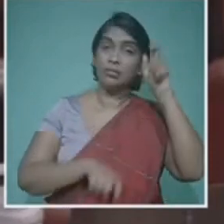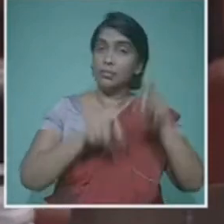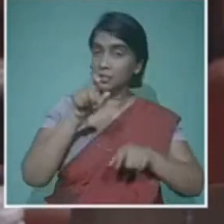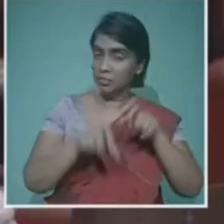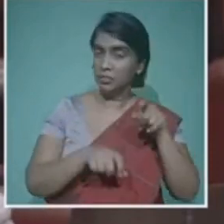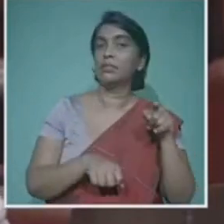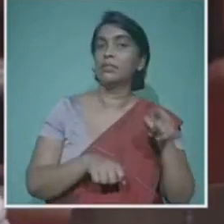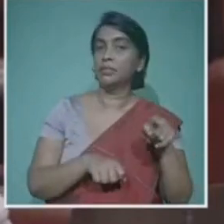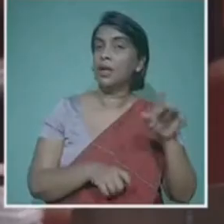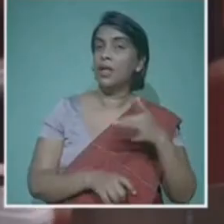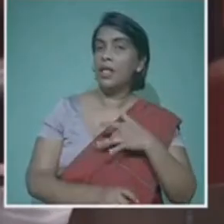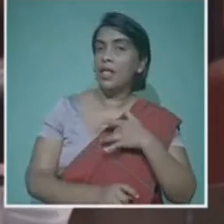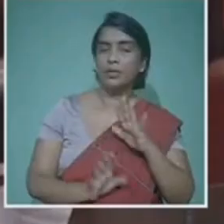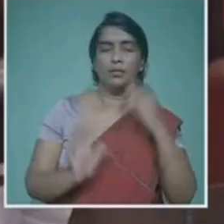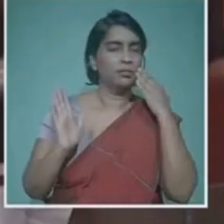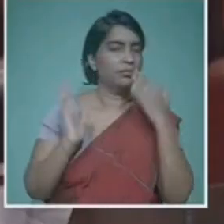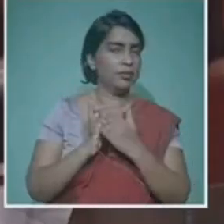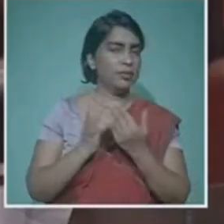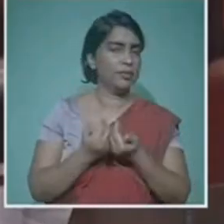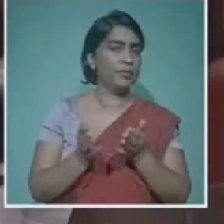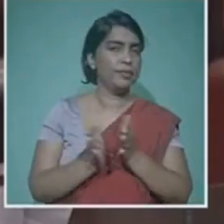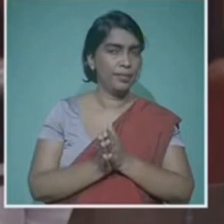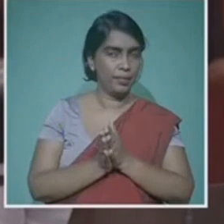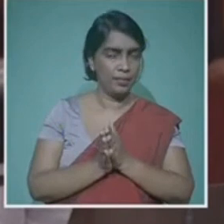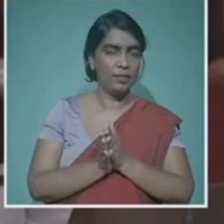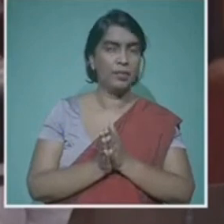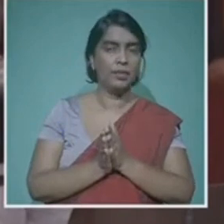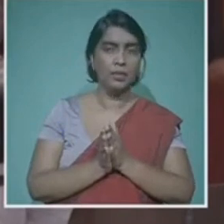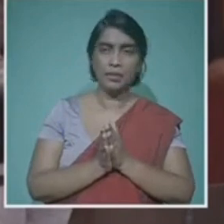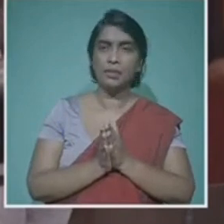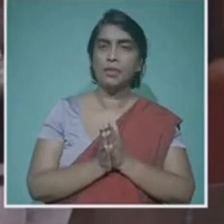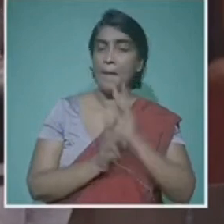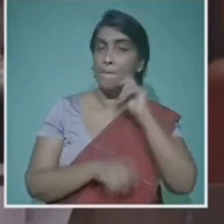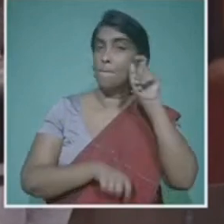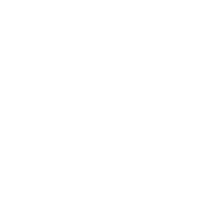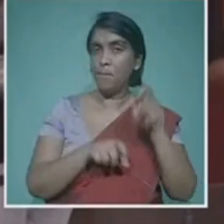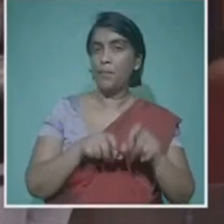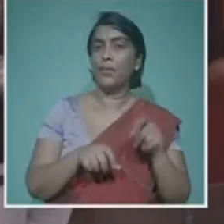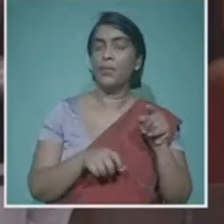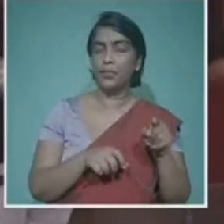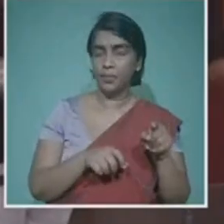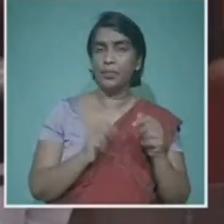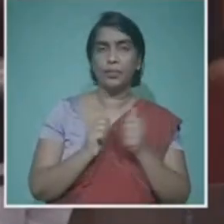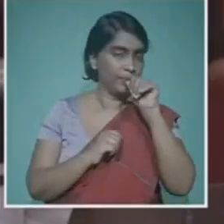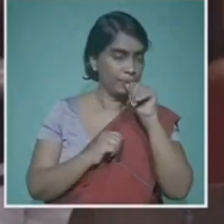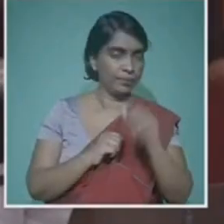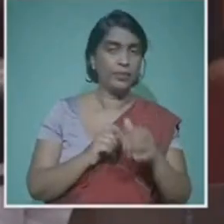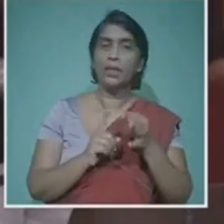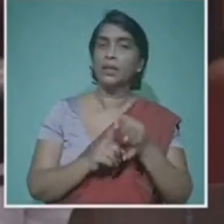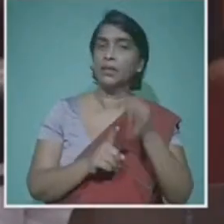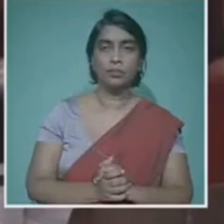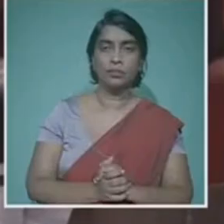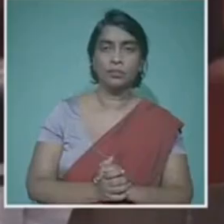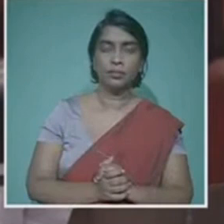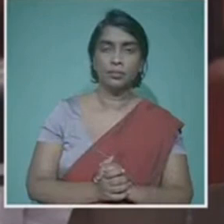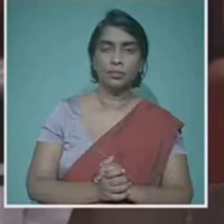உணர்வு பூர்வமான செயல்பாட்டை செய்த எந்த ஒரு நெருக்கடியும் கொடுக்காது ஒரு நல்லிணக்கத்தை ஏற்பாடு செய்த ஜனாதிபதிக்கு முதல்ல நன்றி